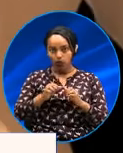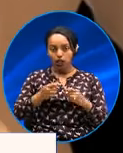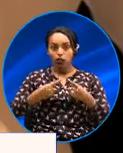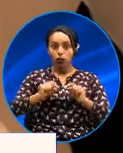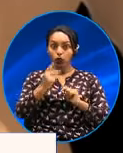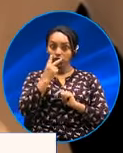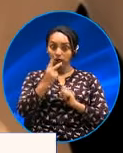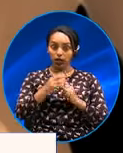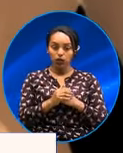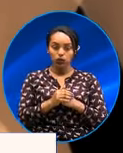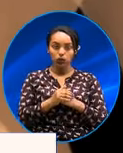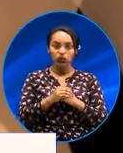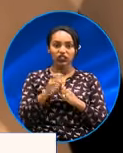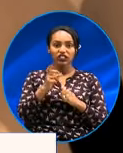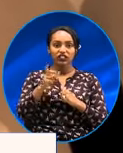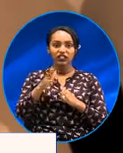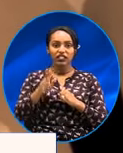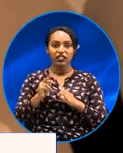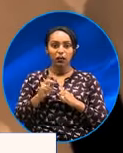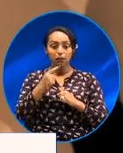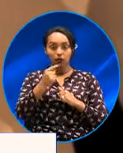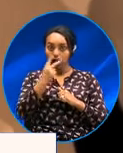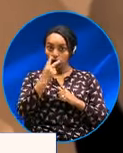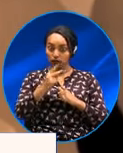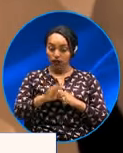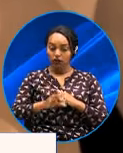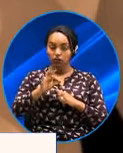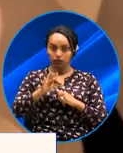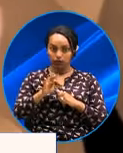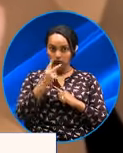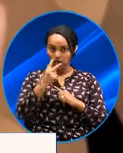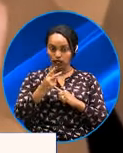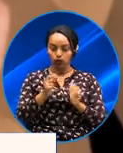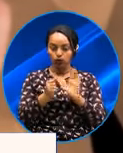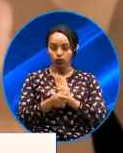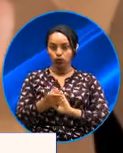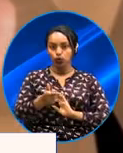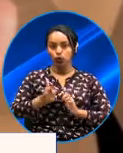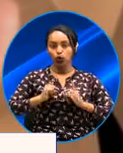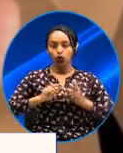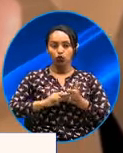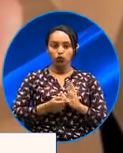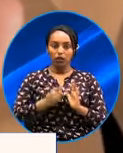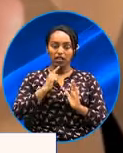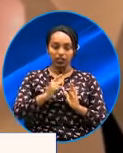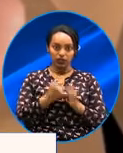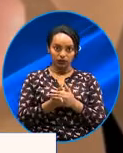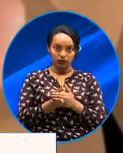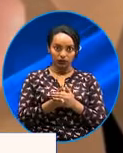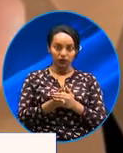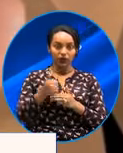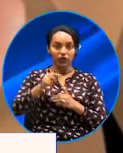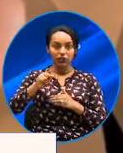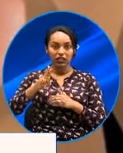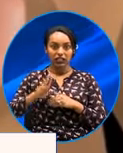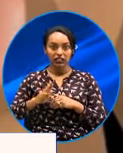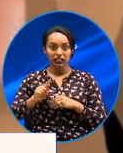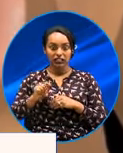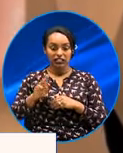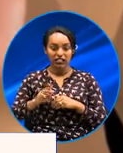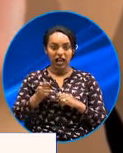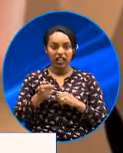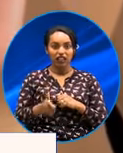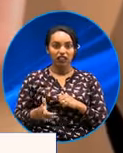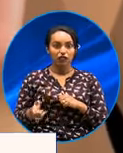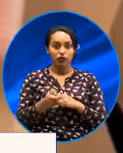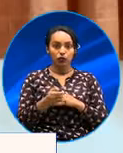አድርገን የምናያቸው ሊቨር ኢንዛይም የምንላቸው መናጋቱን የሚያሳዩን ምልክቶች ይኖራሉ ማለት ነው። አኪዩት ሄፓታይተስ